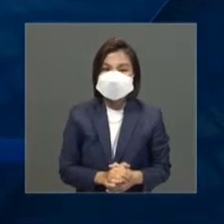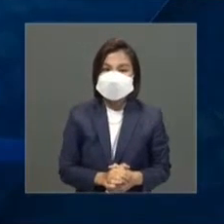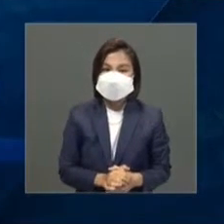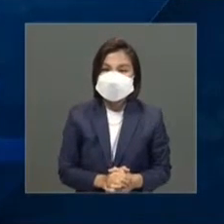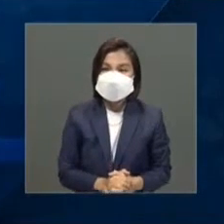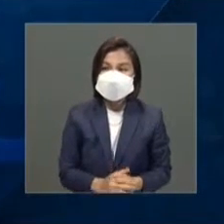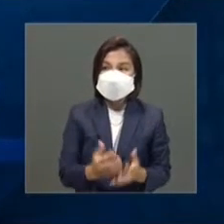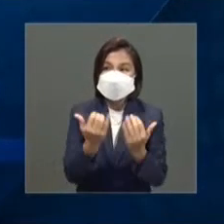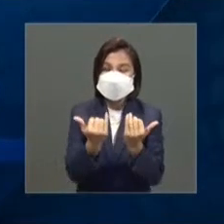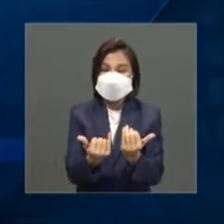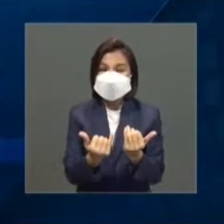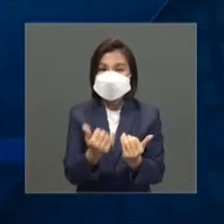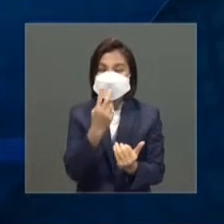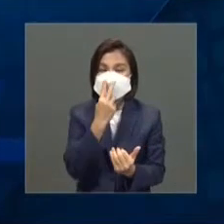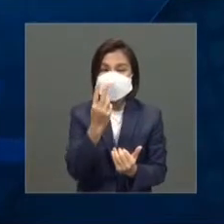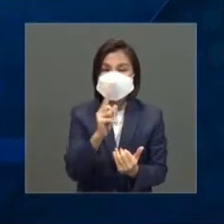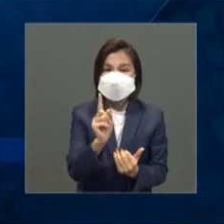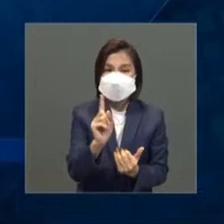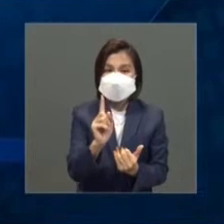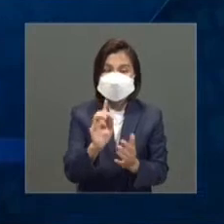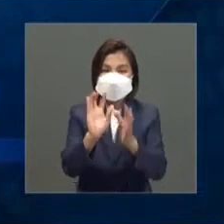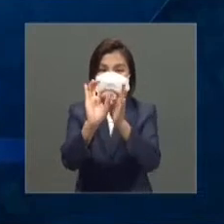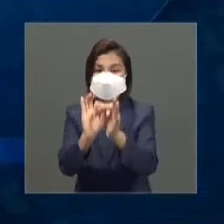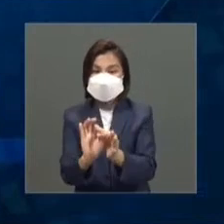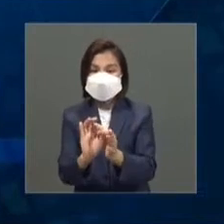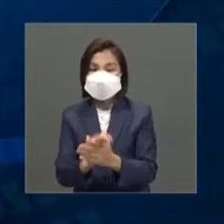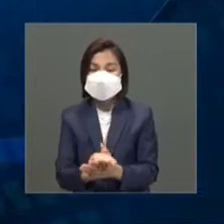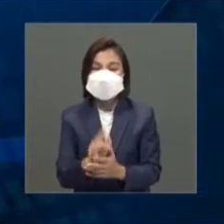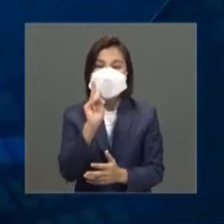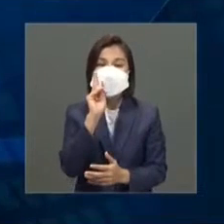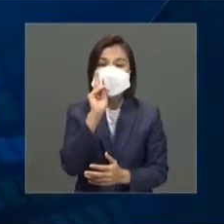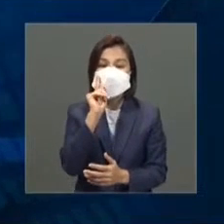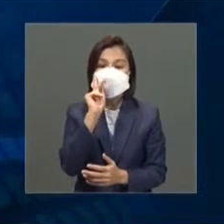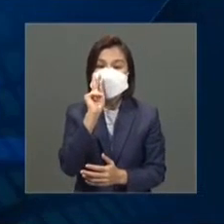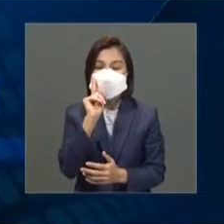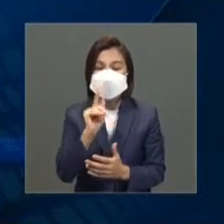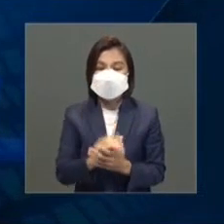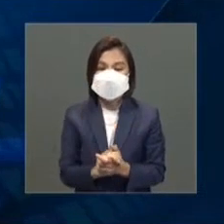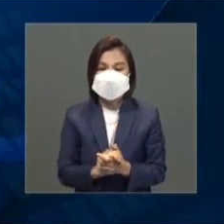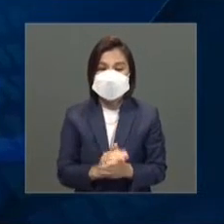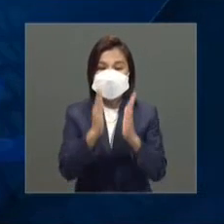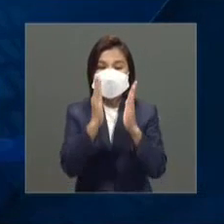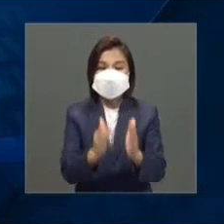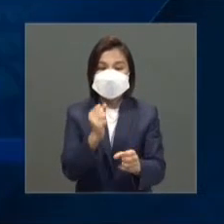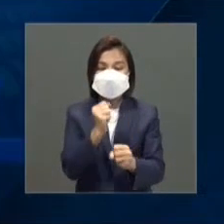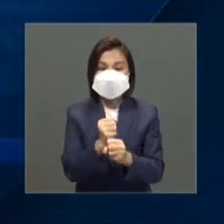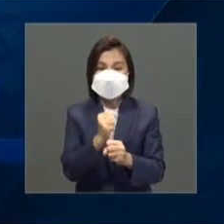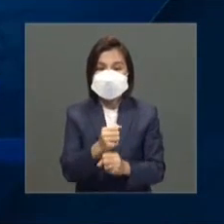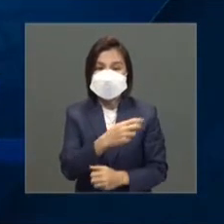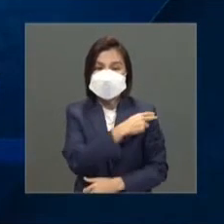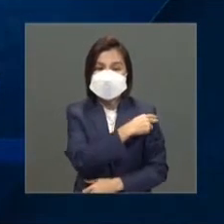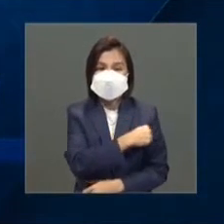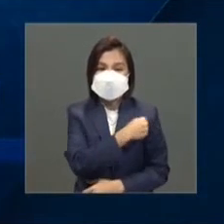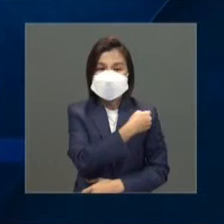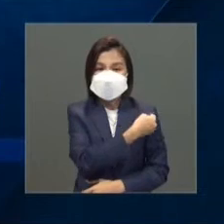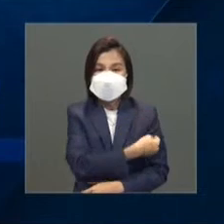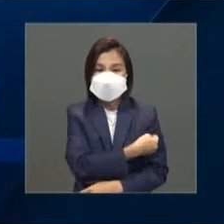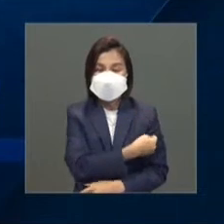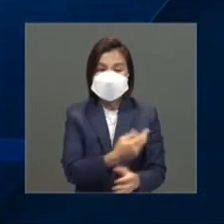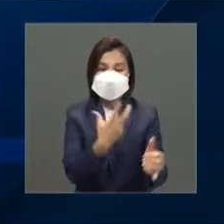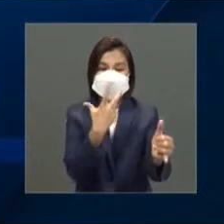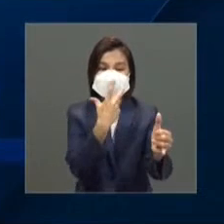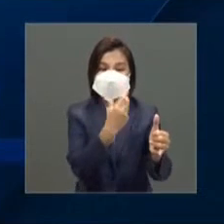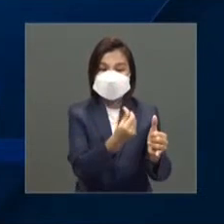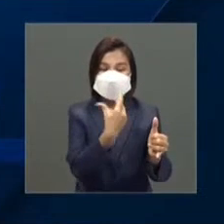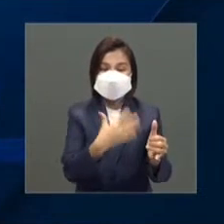ครับในช่วงนี้ครับก็จะเห็นว่ามีกรณีที่เป็นข่าวนะครับบุคลากรการแพทย์นะครับหลังฉีดวัคซีน